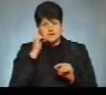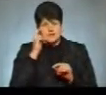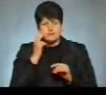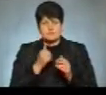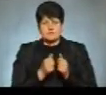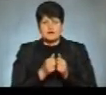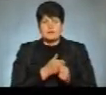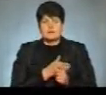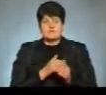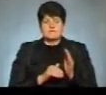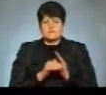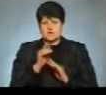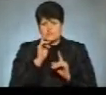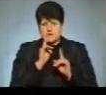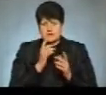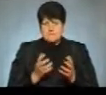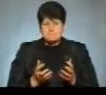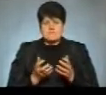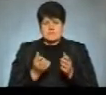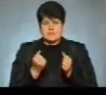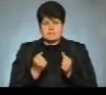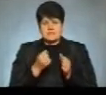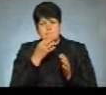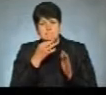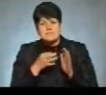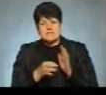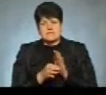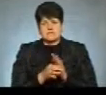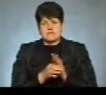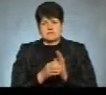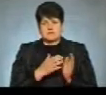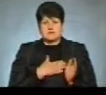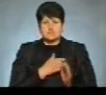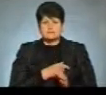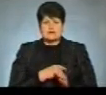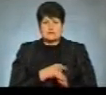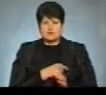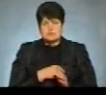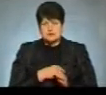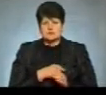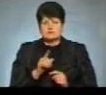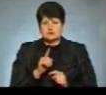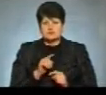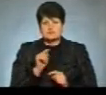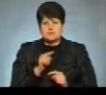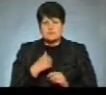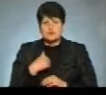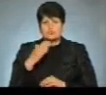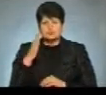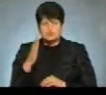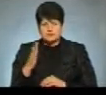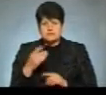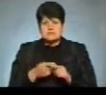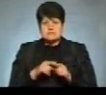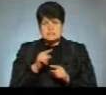Верховну Раду для того, щоб підтримати і підказати нашим депутатам, щоб вони це проголосували за цей